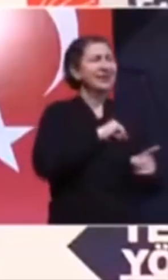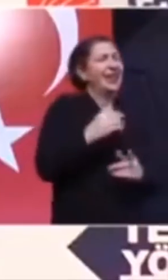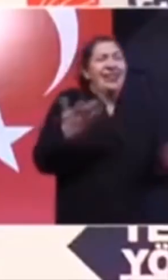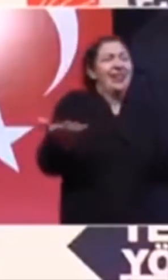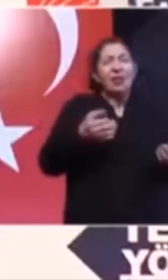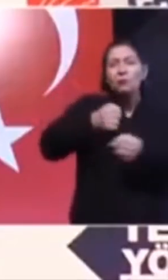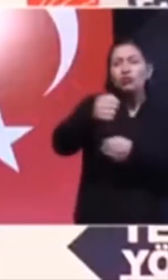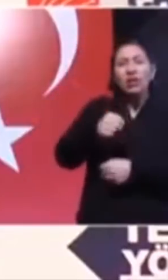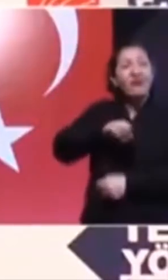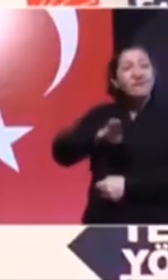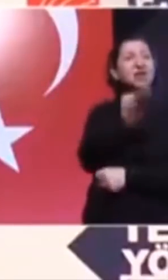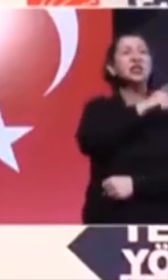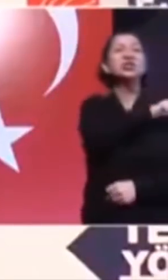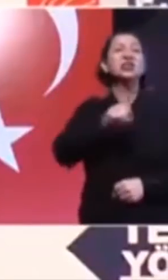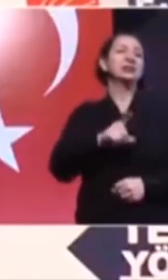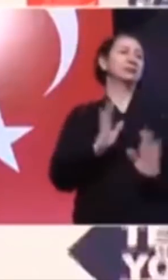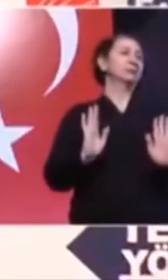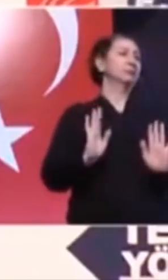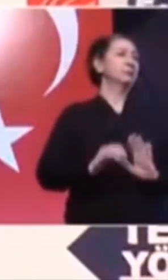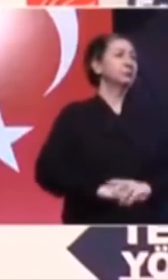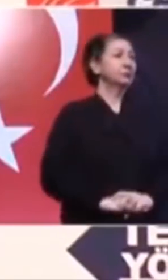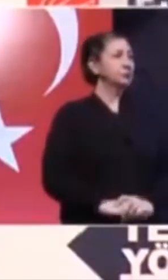de mücadeleden vazgeçeriz.